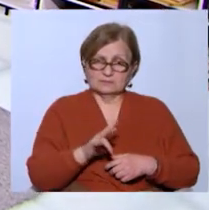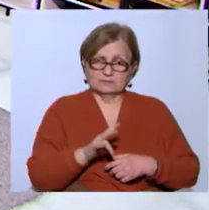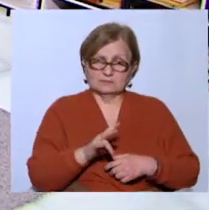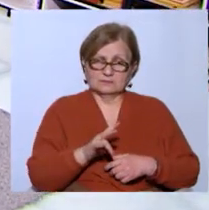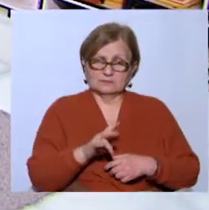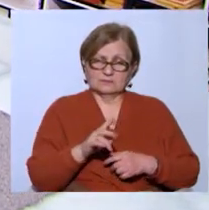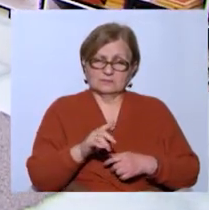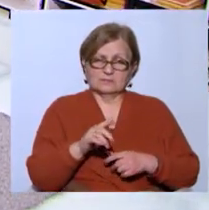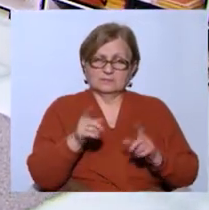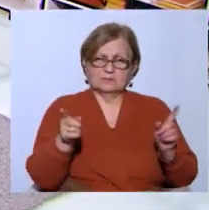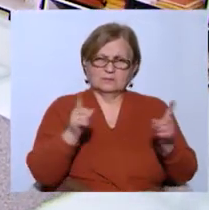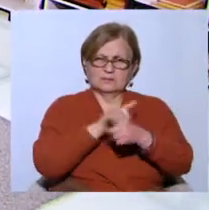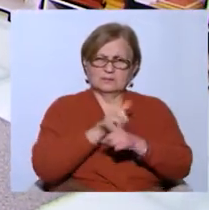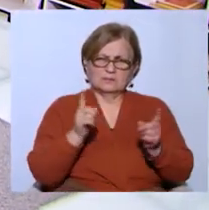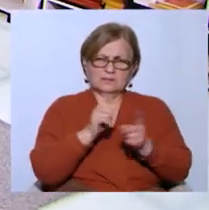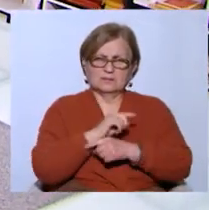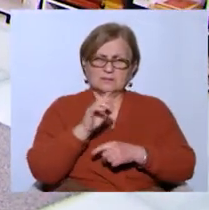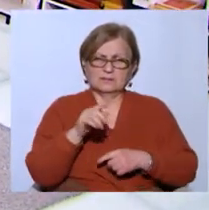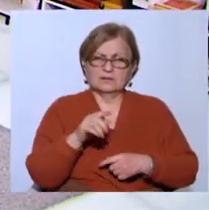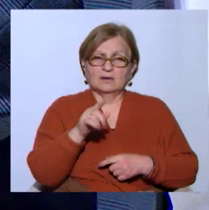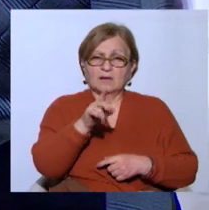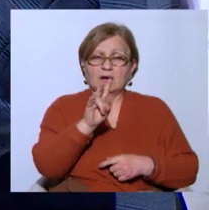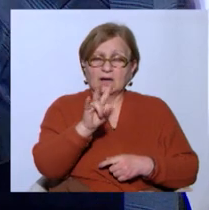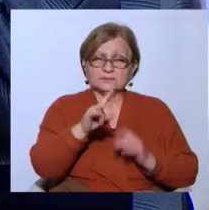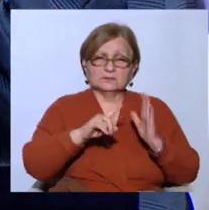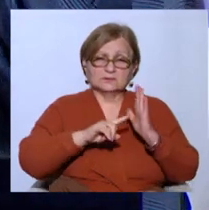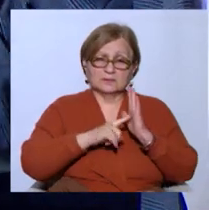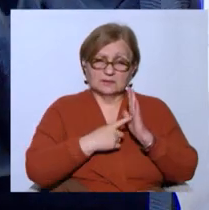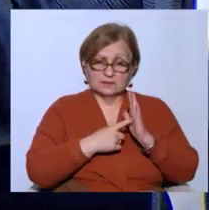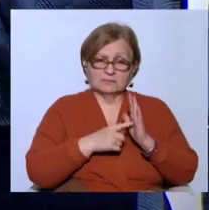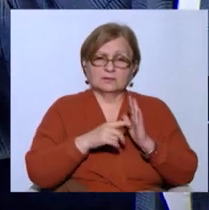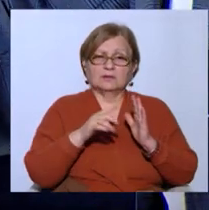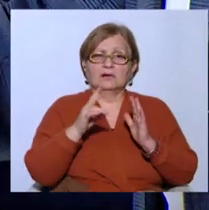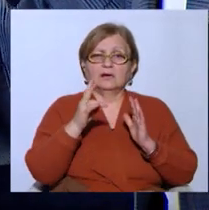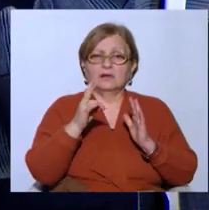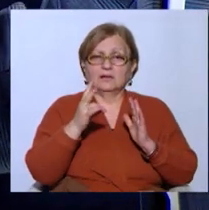ამდენი გადანაცვლება შეიძლება და რაოდენობა იქნება n-ი გამრავლებული n-1-ზე,